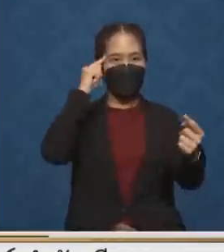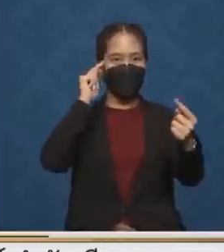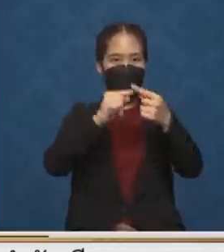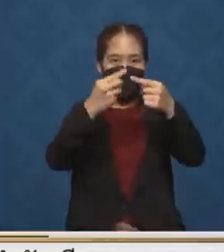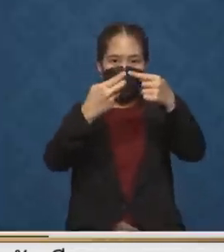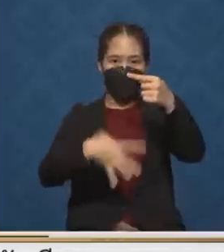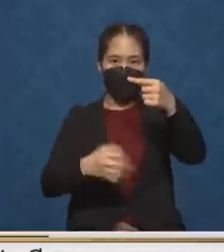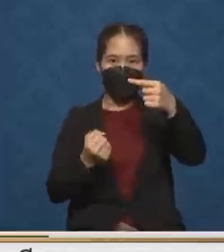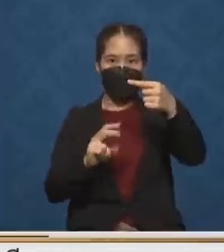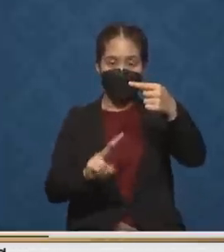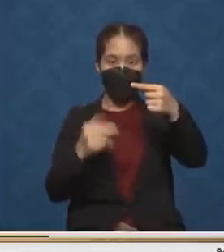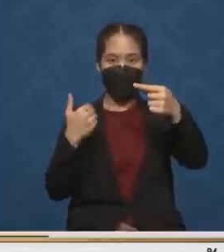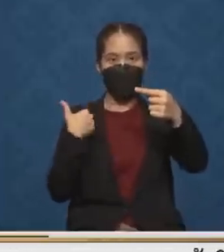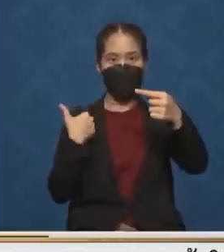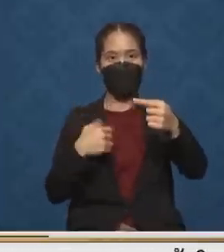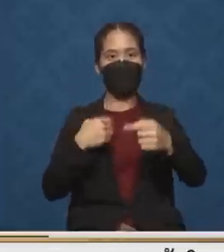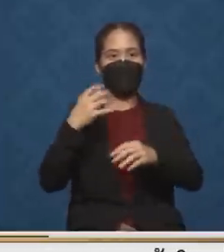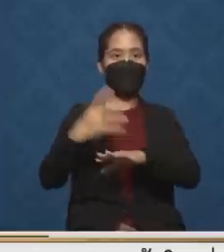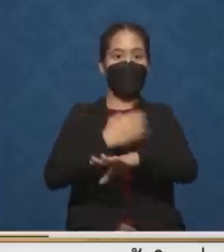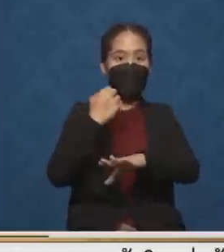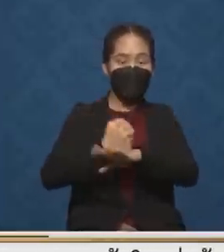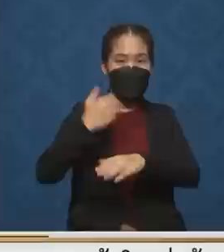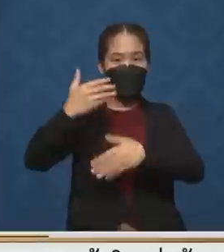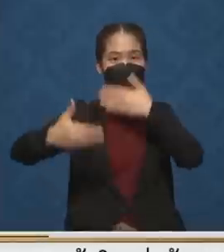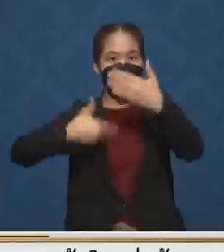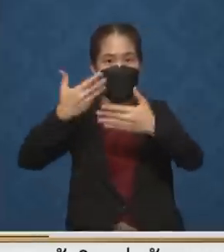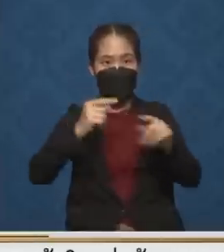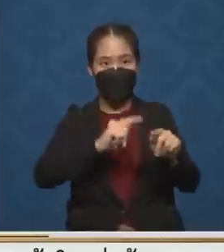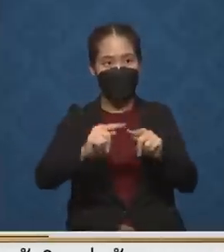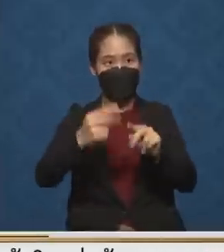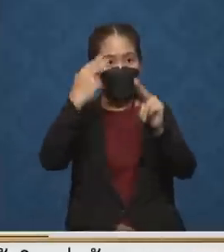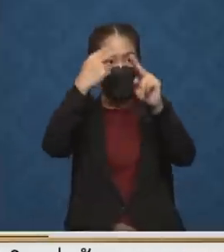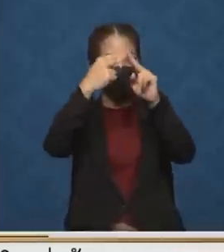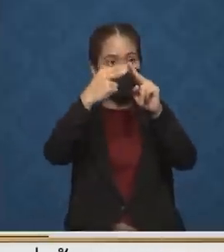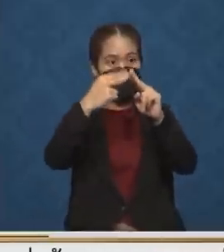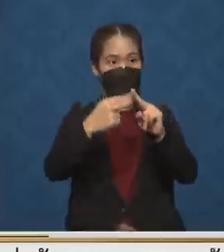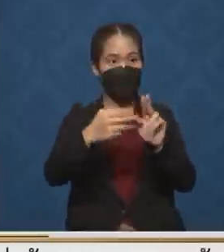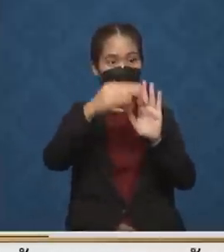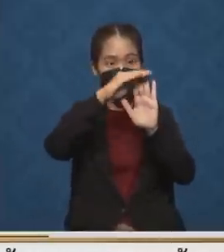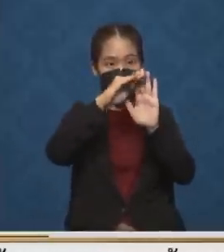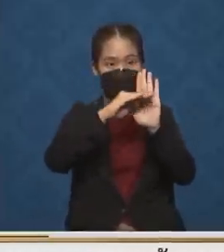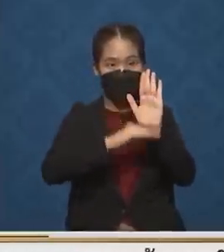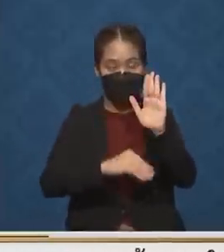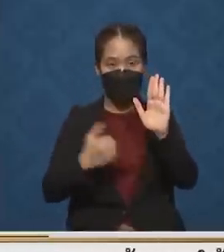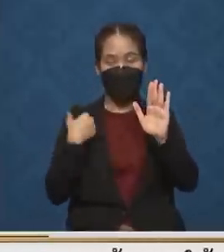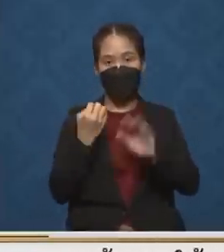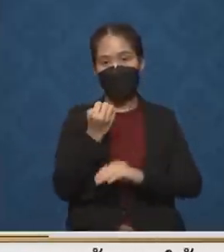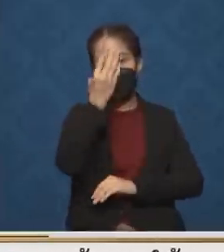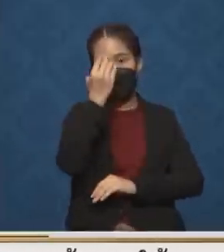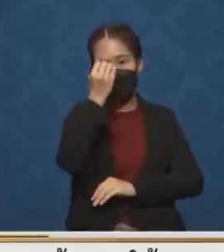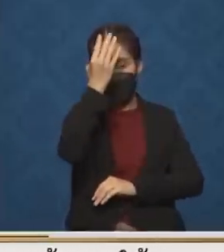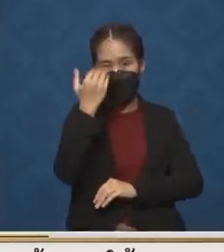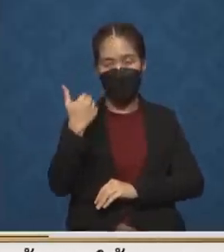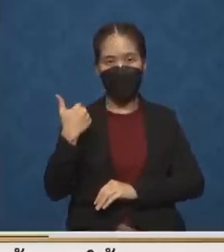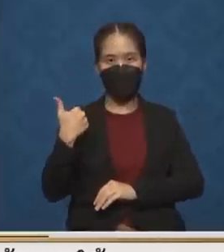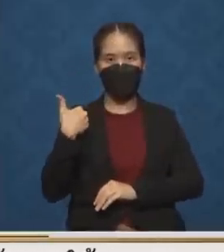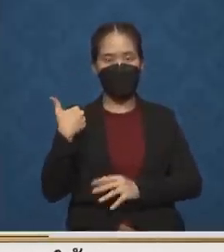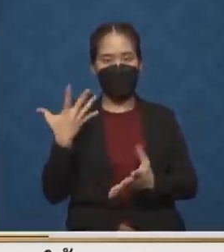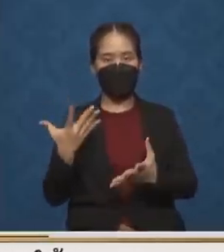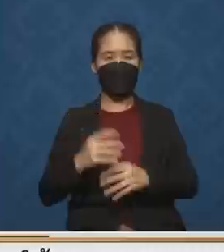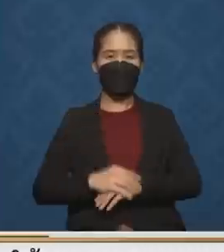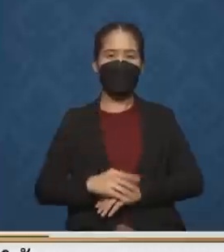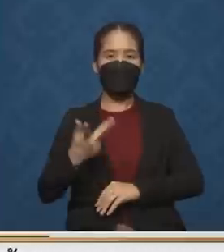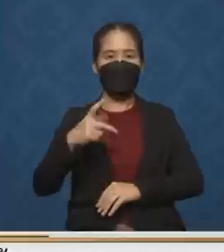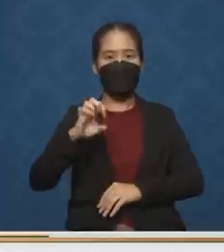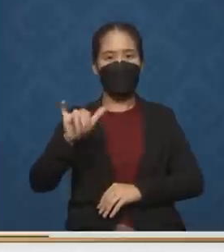ทั้งนัการเมืองนักิจกรรมยกตัวอยากในรายชื่อทเหนอยู่นี้มีคุณธนาทรจึงรงเรื่องกิจมีคุปียะบุทแสงกนกกุorable